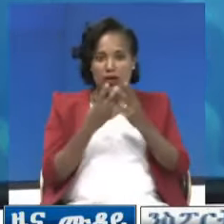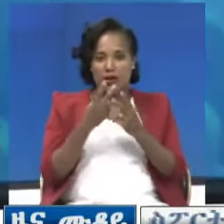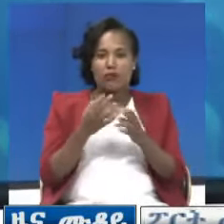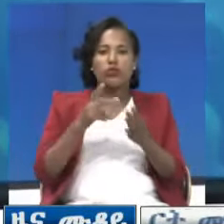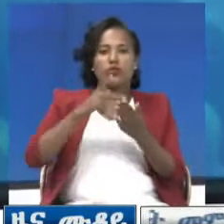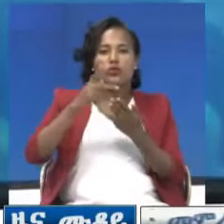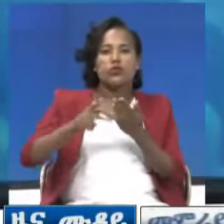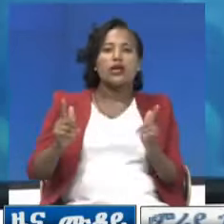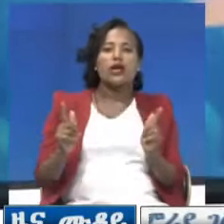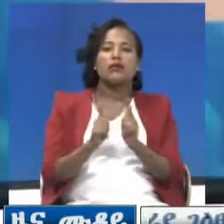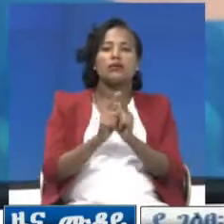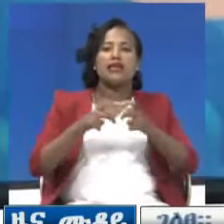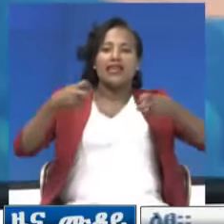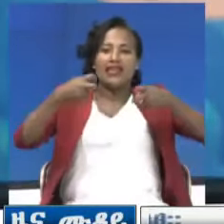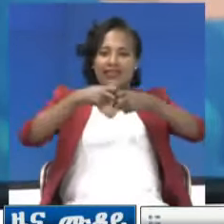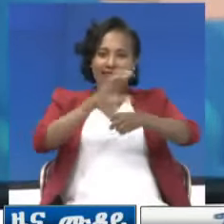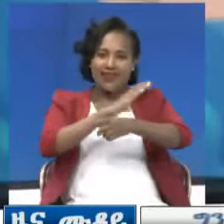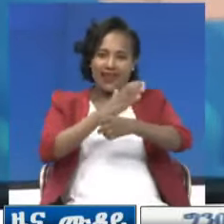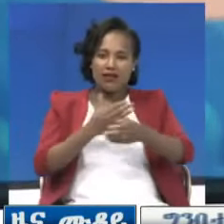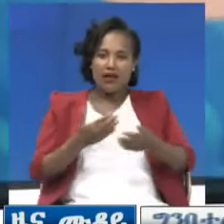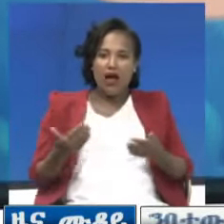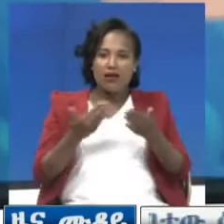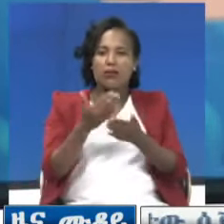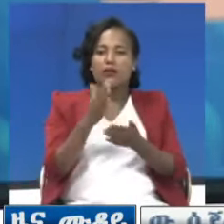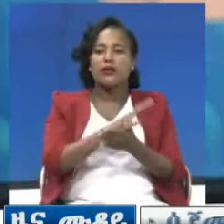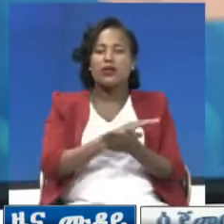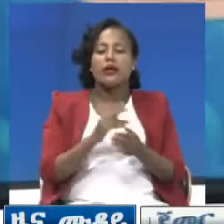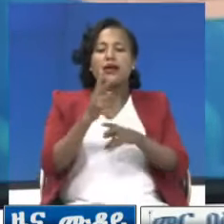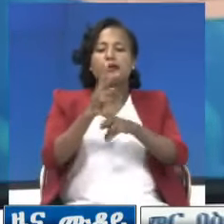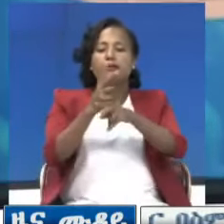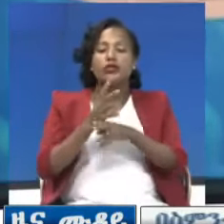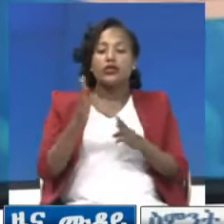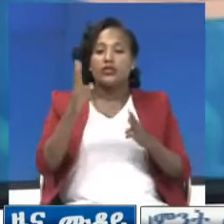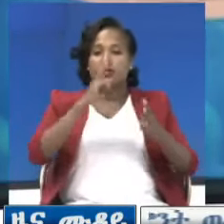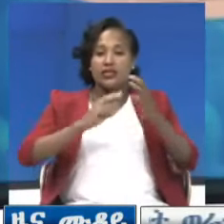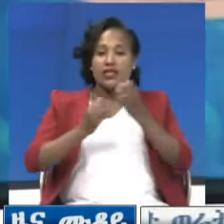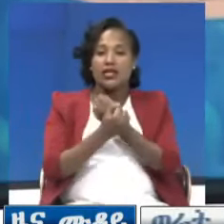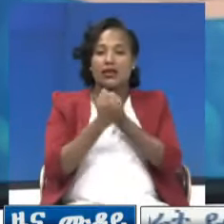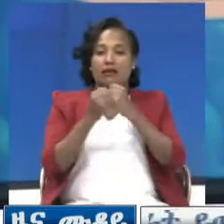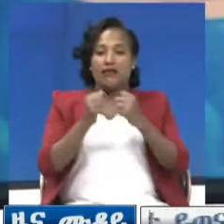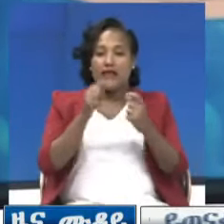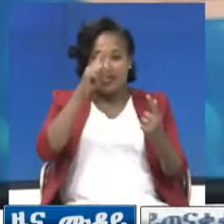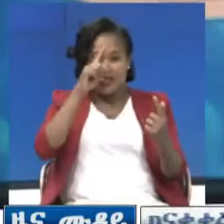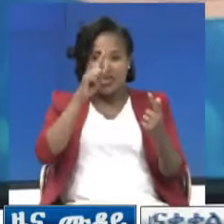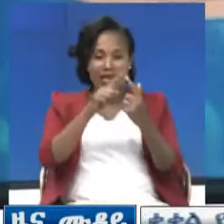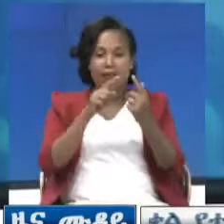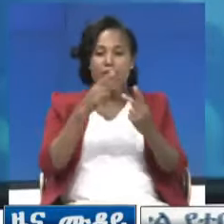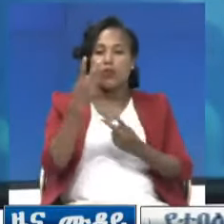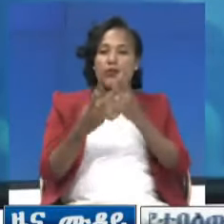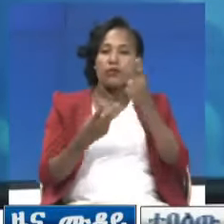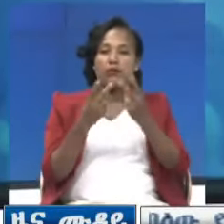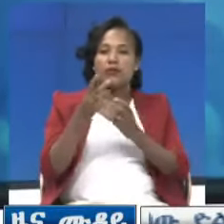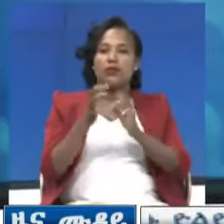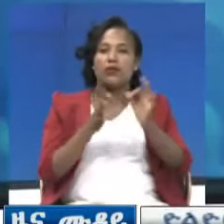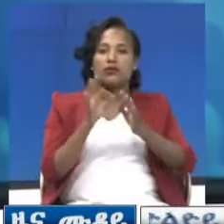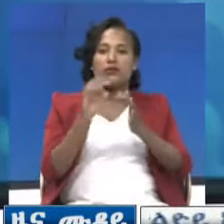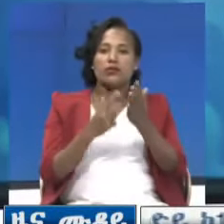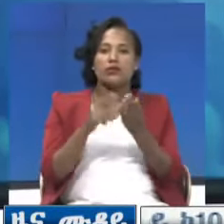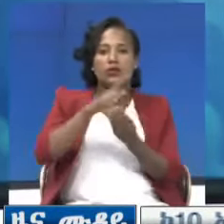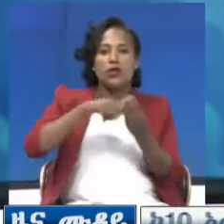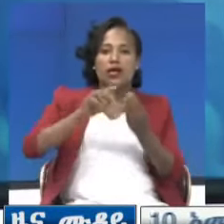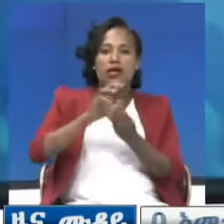ፕሮጀክቶቹ ያጋጠማቸውን የኤሌክትሪክ ኃይል አቅርቦትና የብድር ችግር ለመፍታት ያለመ ጉብኝት መሆኑን የተገለጸው በዚህ ጉዳይ